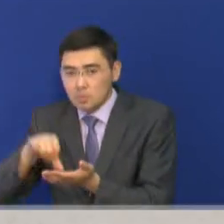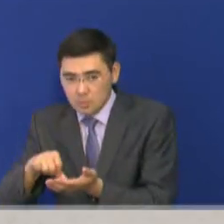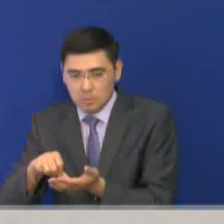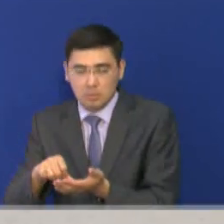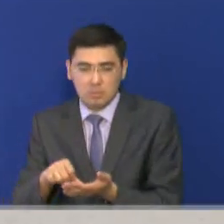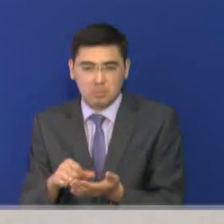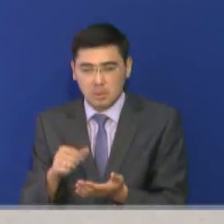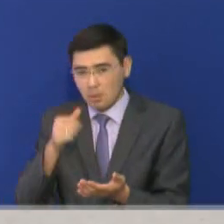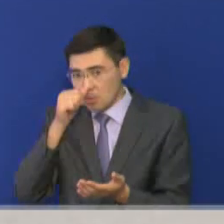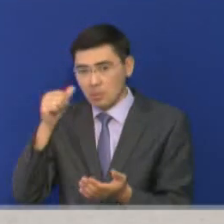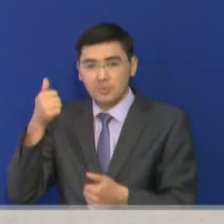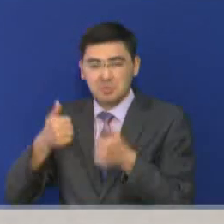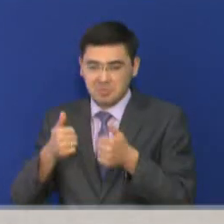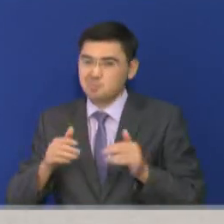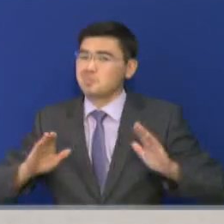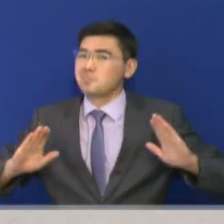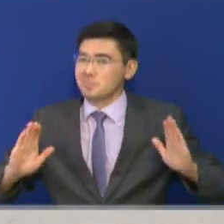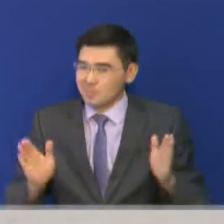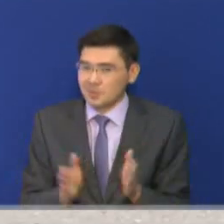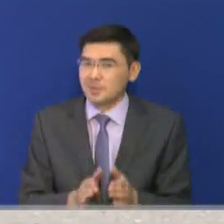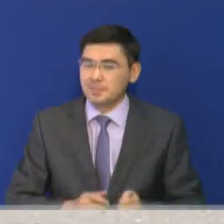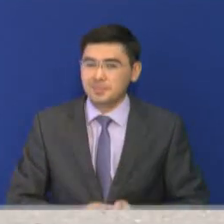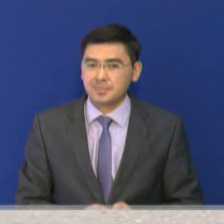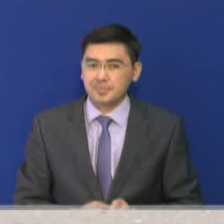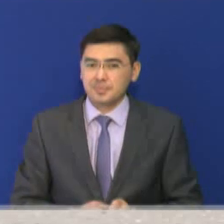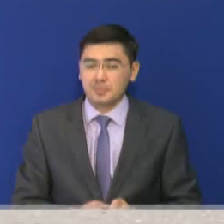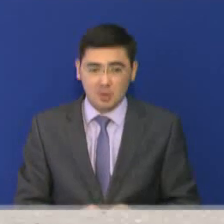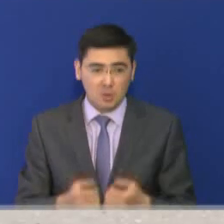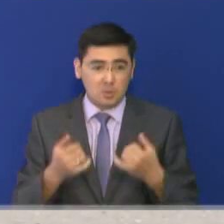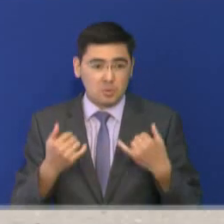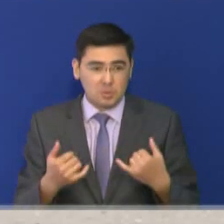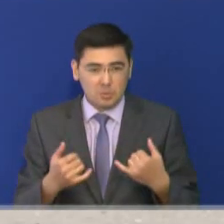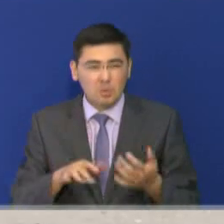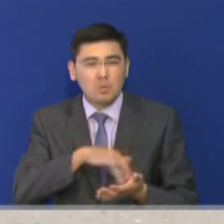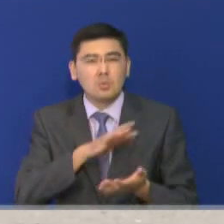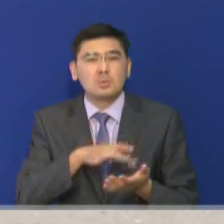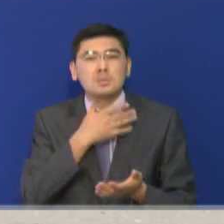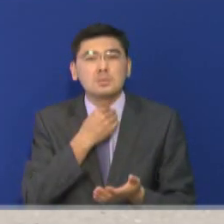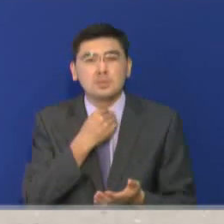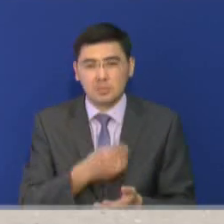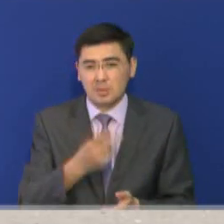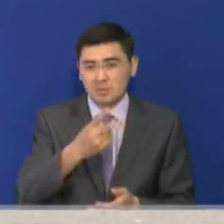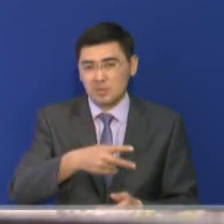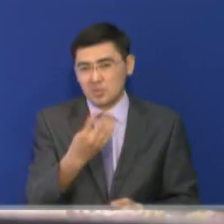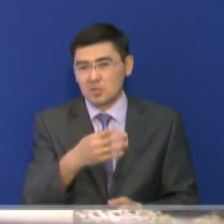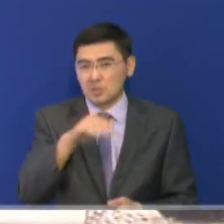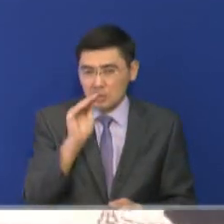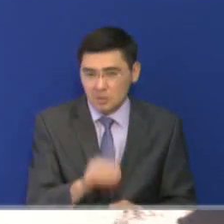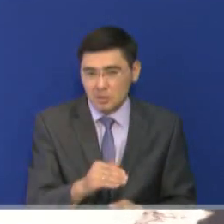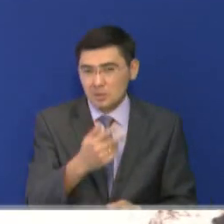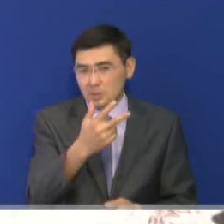с прошлыми годами. Отметим, что по статистическим данным, на сегодняшний день в семье насчитывается